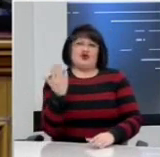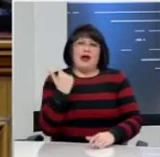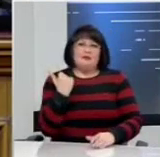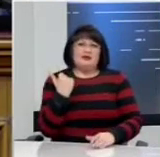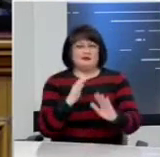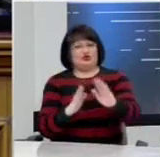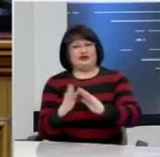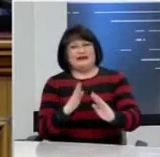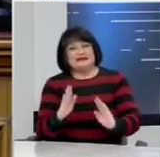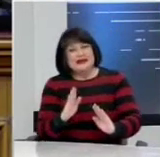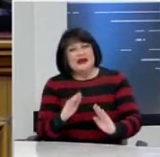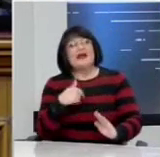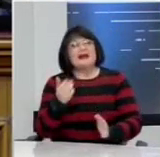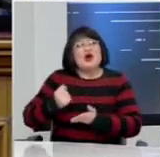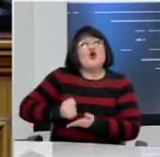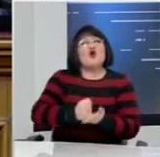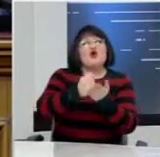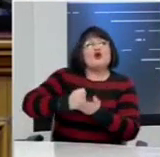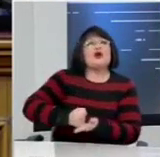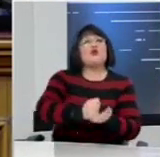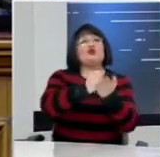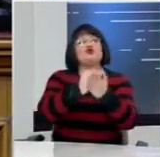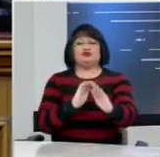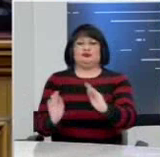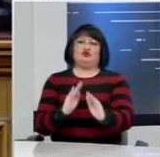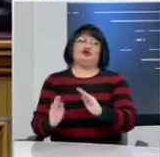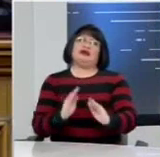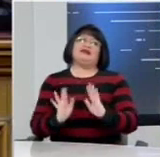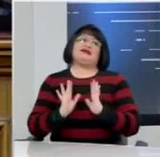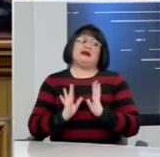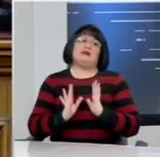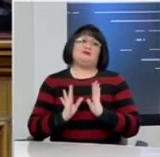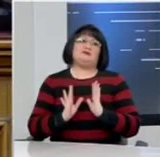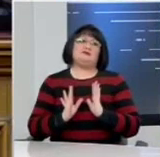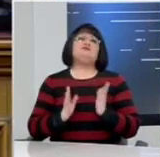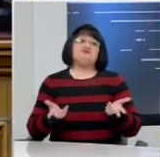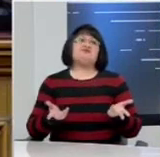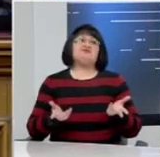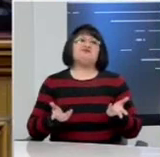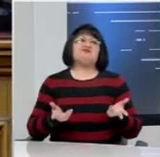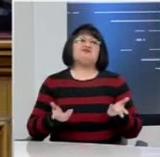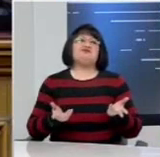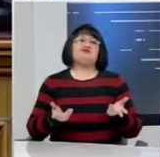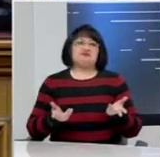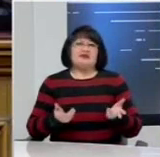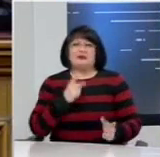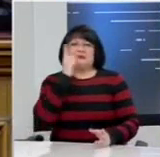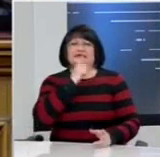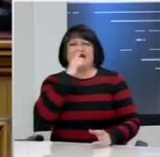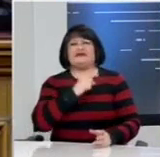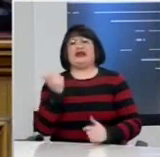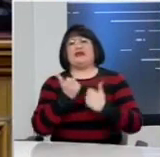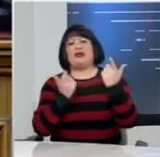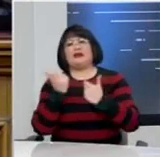και δίνουν ασυλία στους χορηγούς τους, αφού σε αυτή την κατηγορία ανήκουν και τα περίφημα θαλασσοδάνεια των